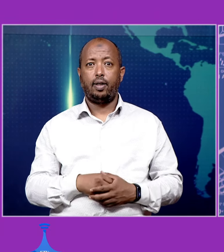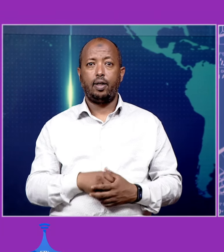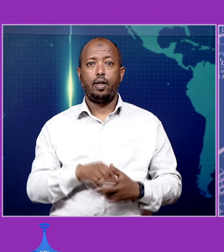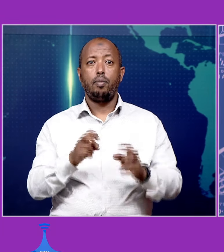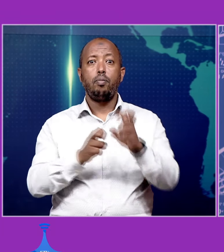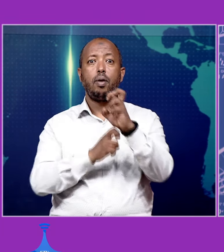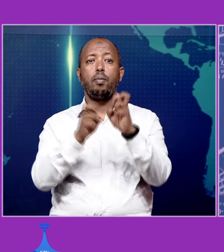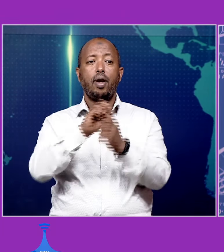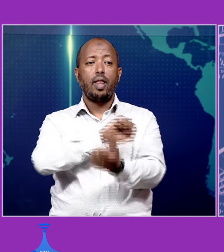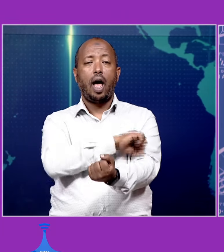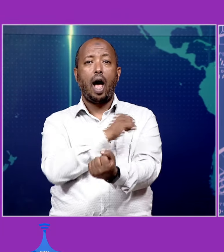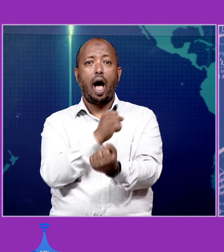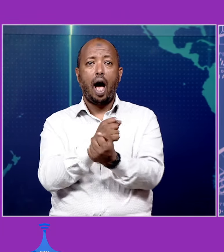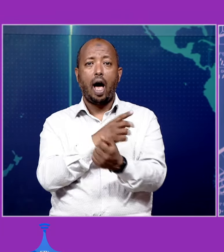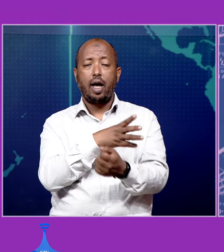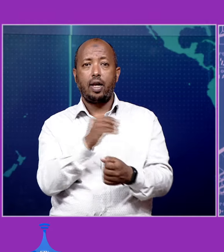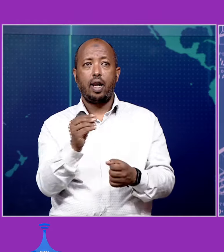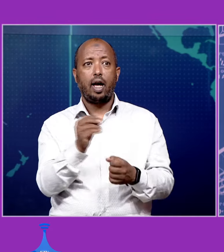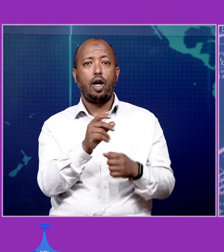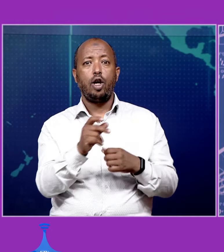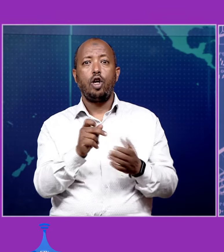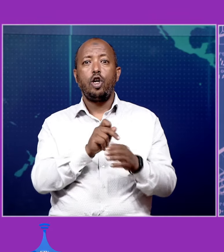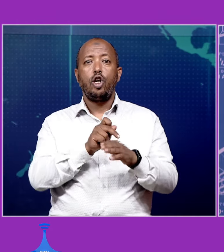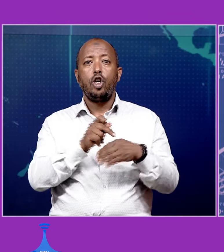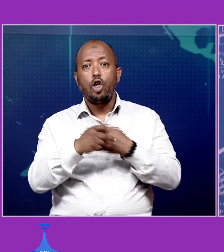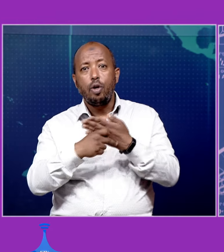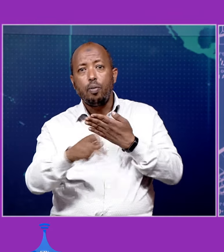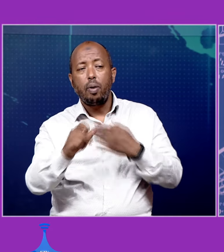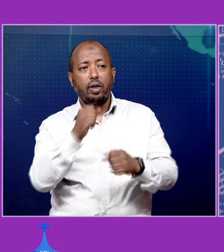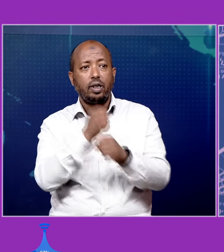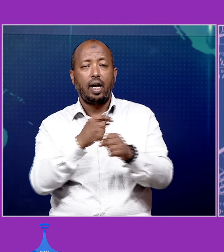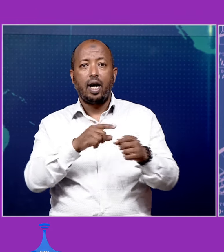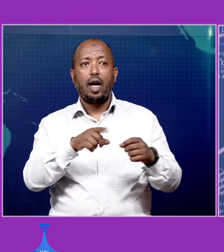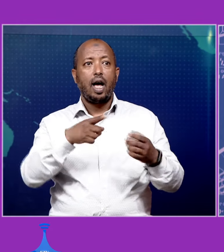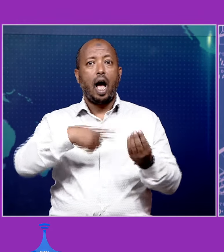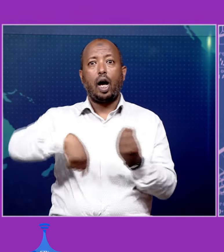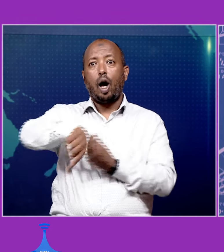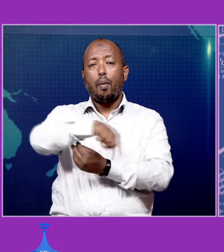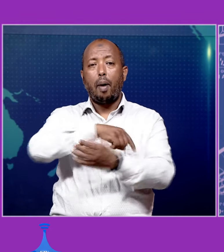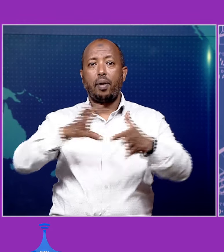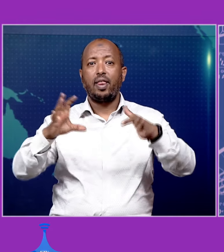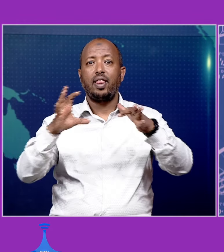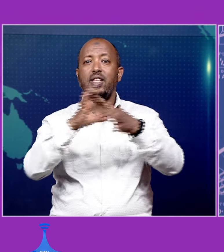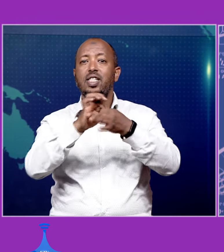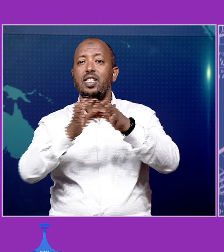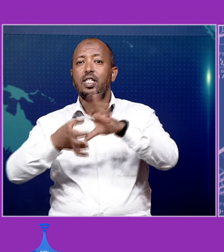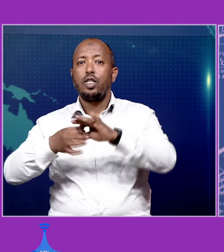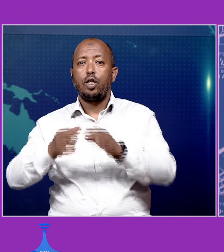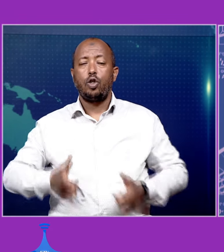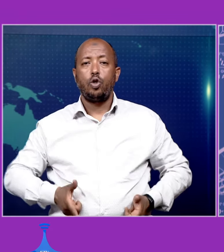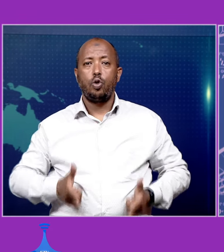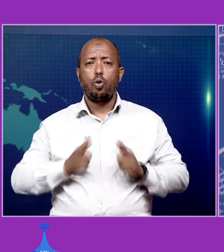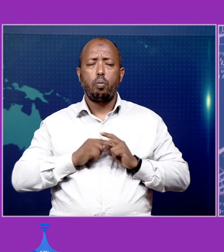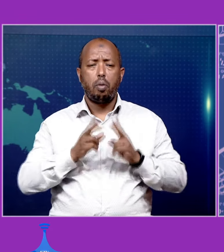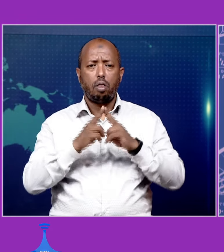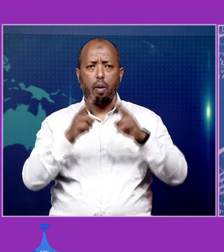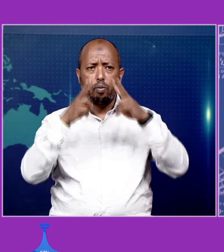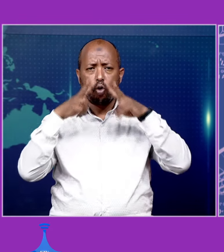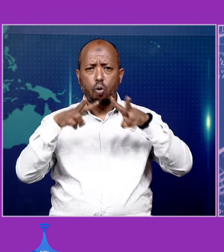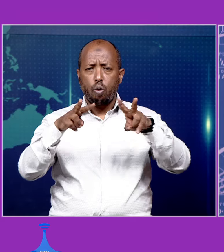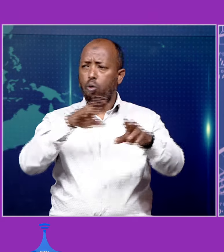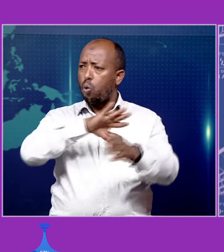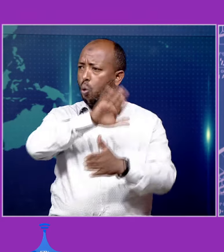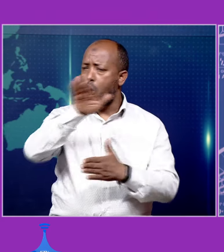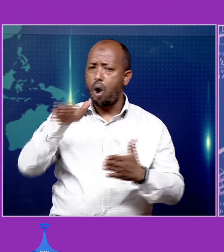ከኤነርጂው እና የአቪዬሽን ዲፕሎማሲ አንጻር ቀጠናዊ ትስስር እንዲኖር በትኩረት የምሰራበት የዲፕሎማሲ